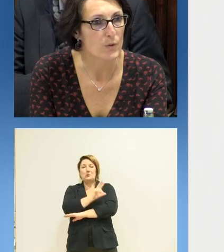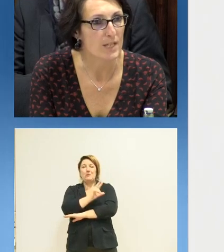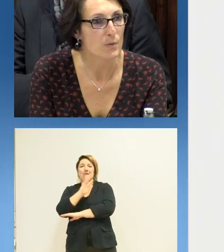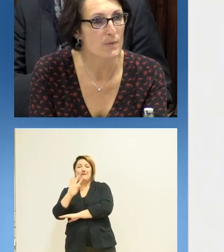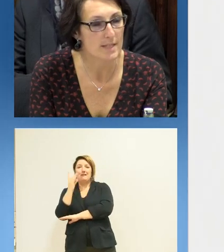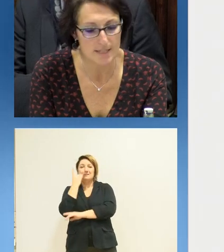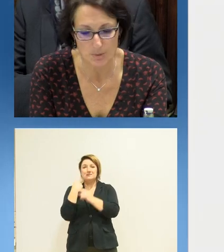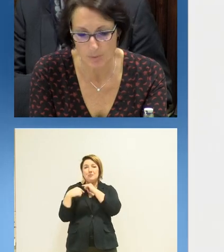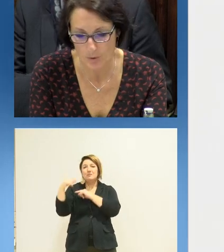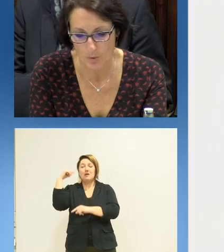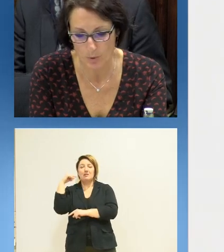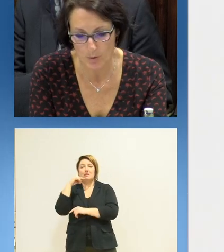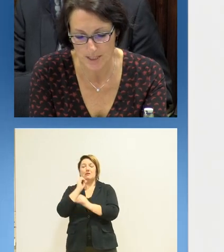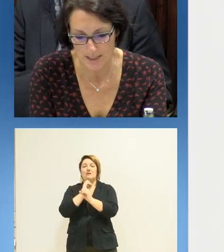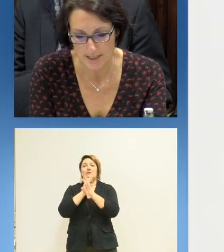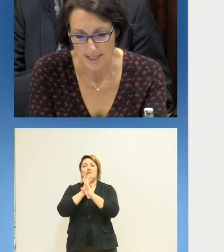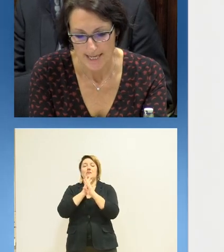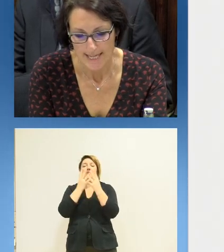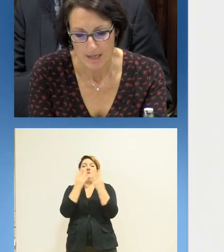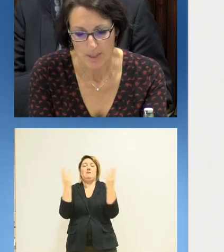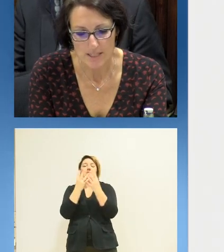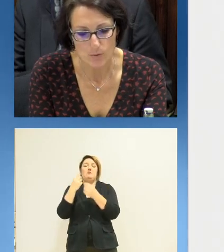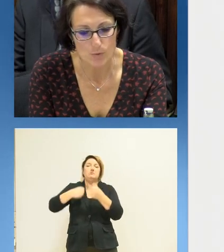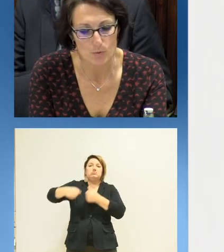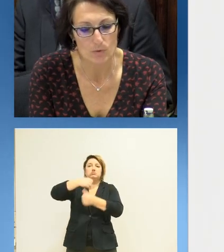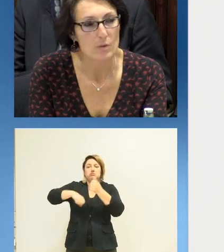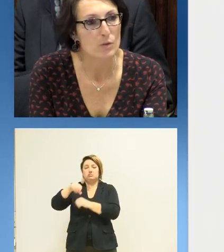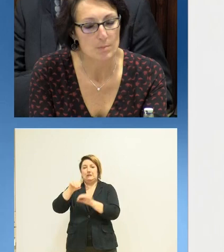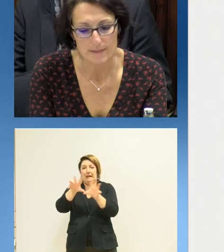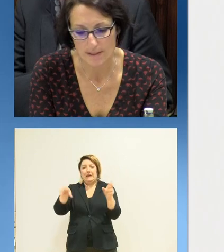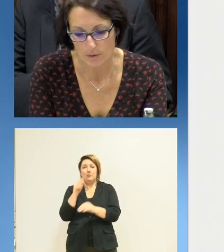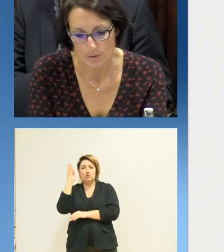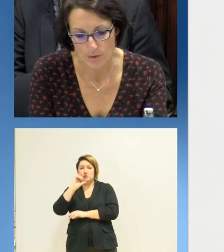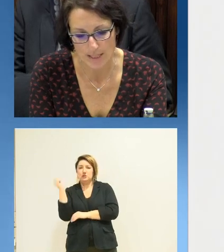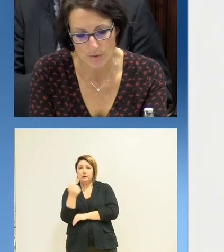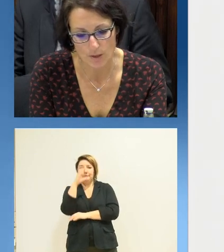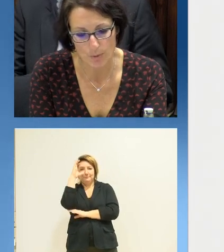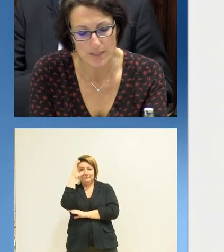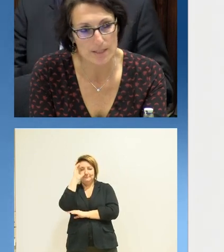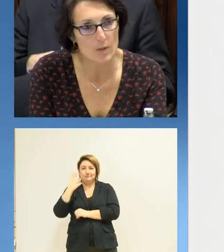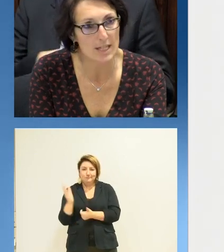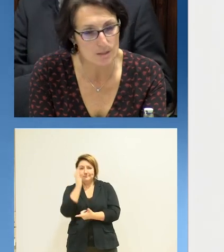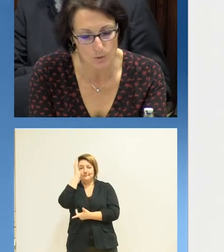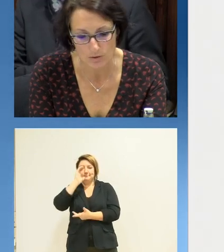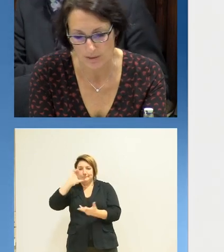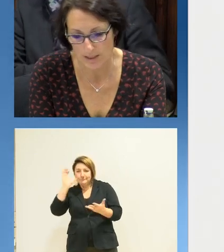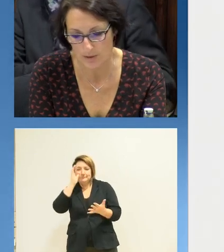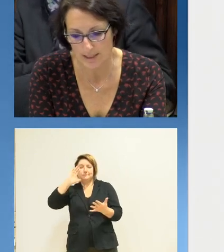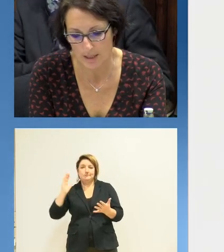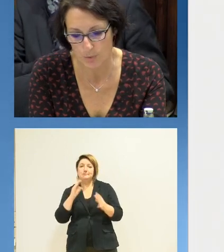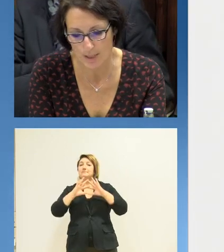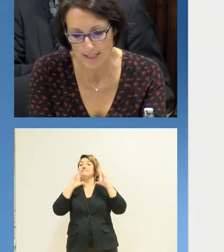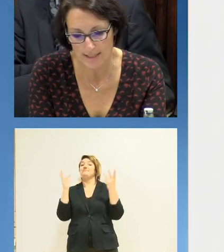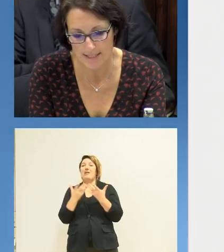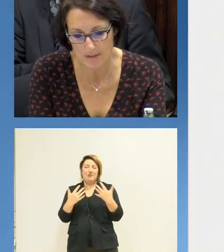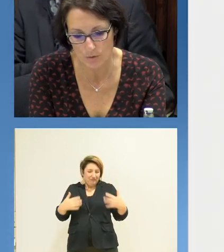chacune des équipes projets et après discussion le comité de sélection a procédé au classement des candidats